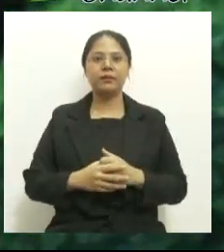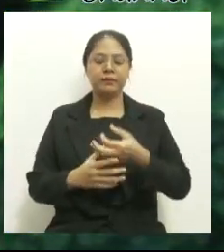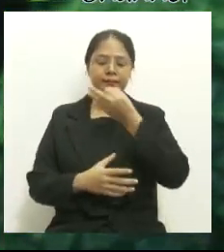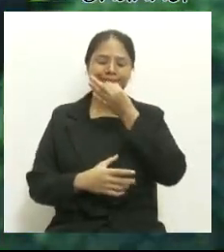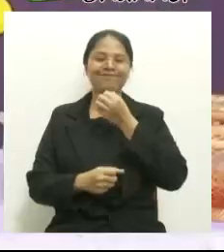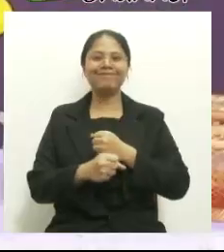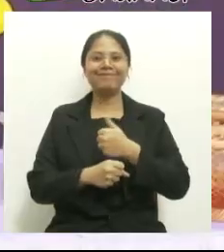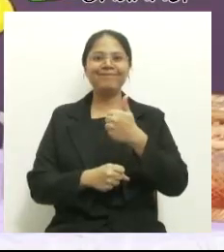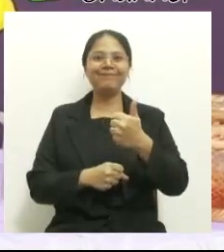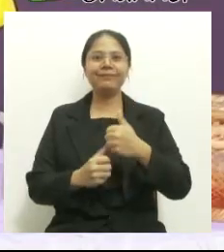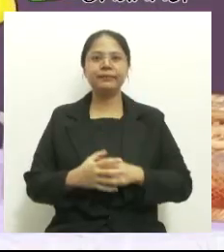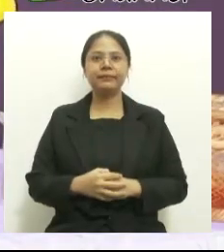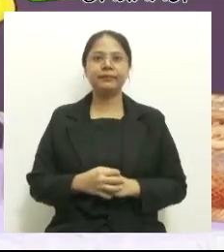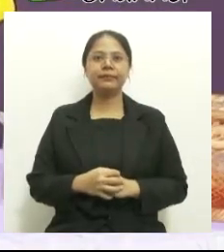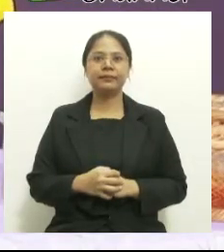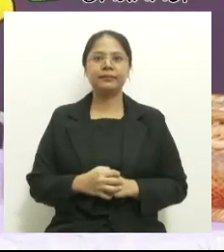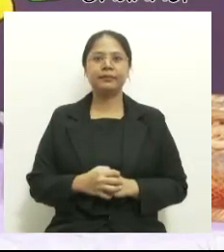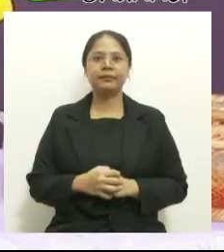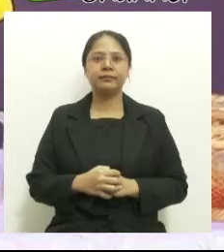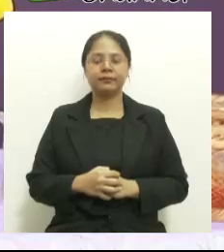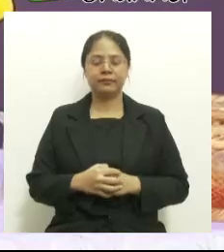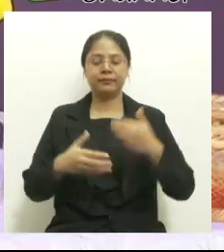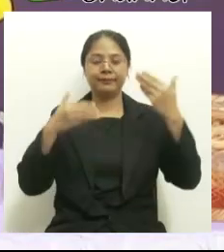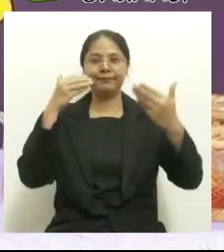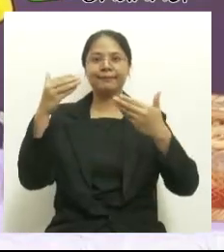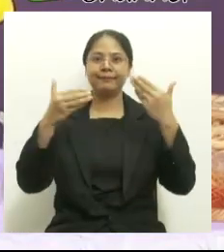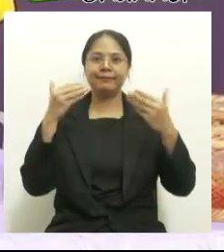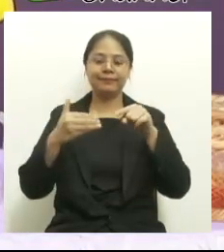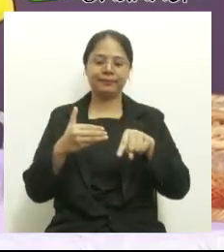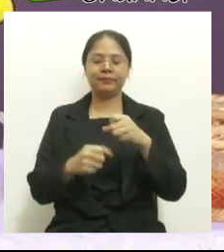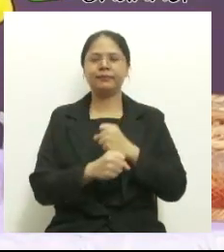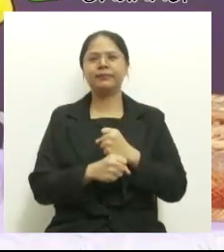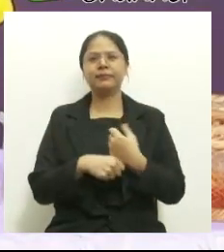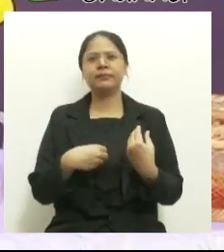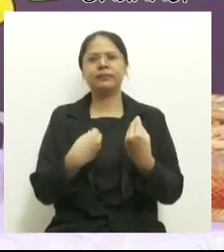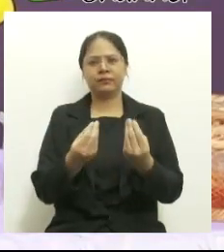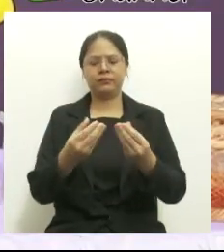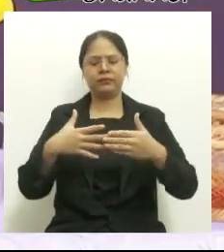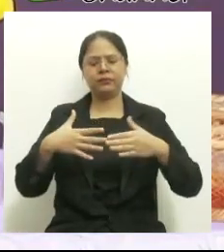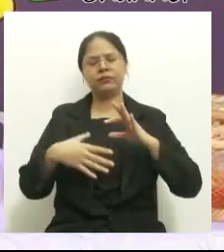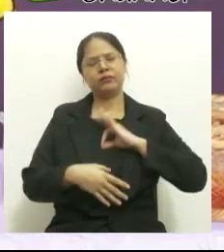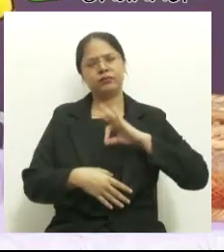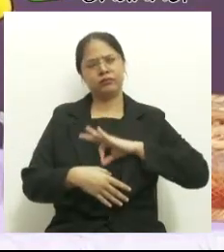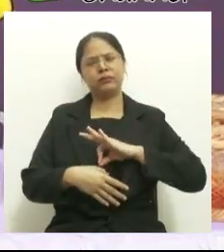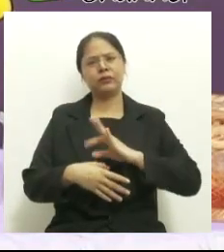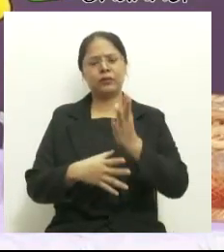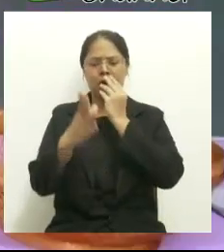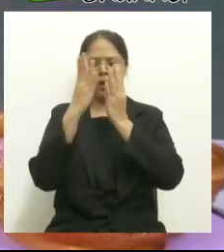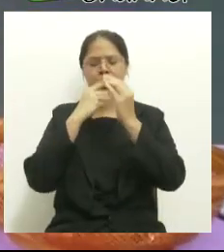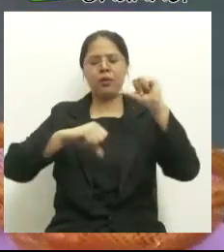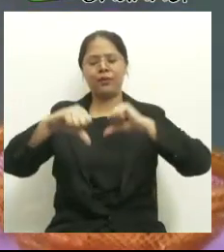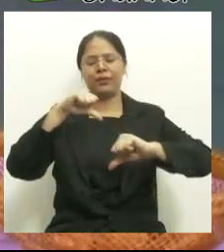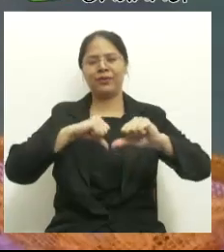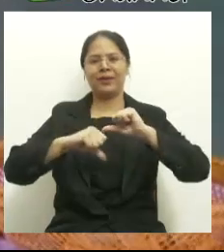ในอนาคตได้ครับ กิจกรรมพิมพ์เศษน้ำทำให้หนูสนุกกับการเรียนวิทยาศา